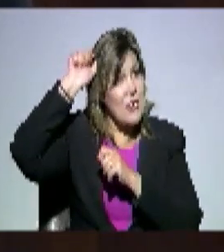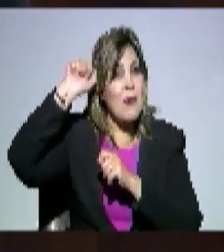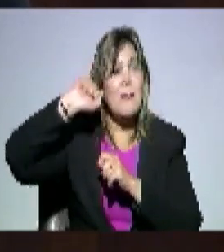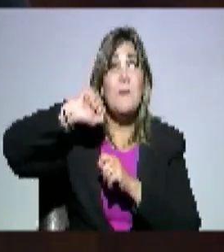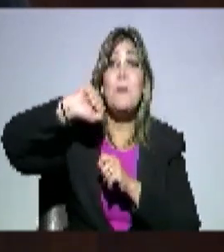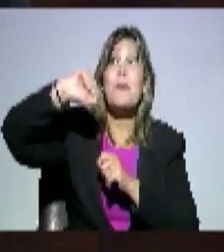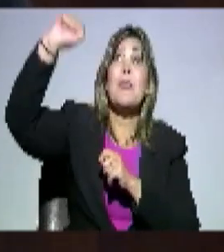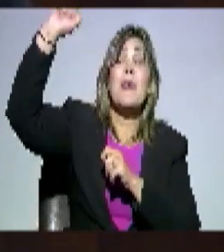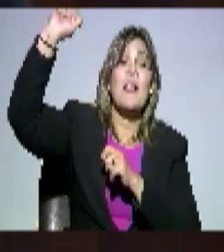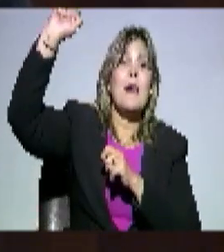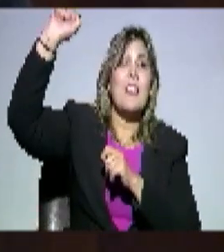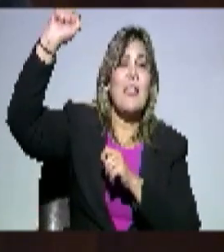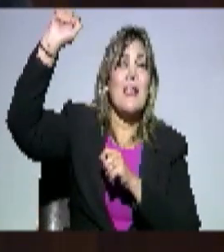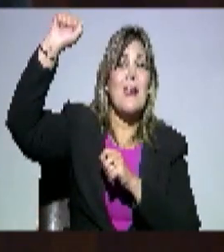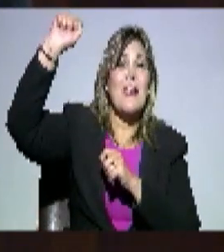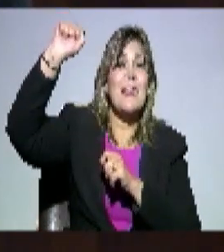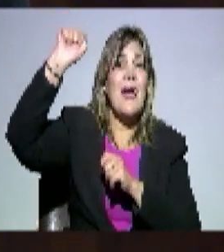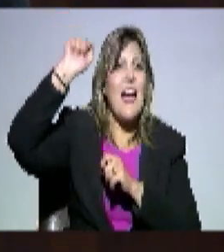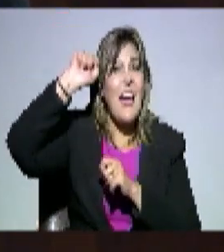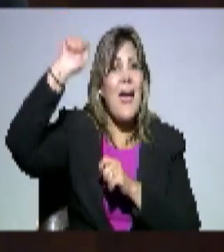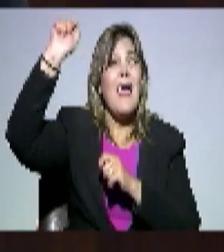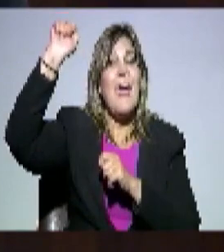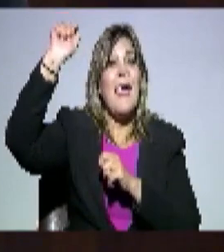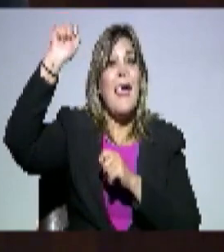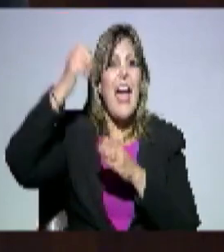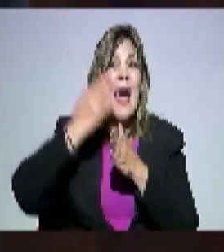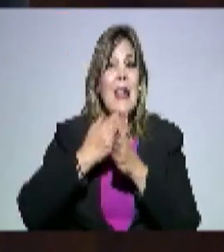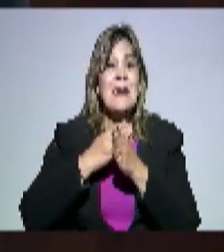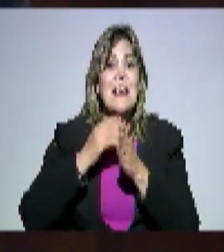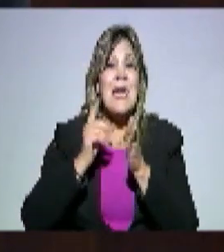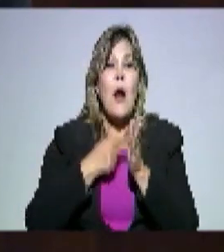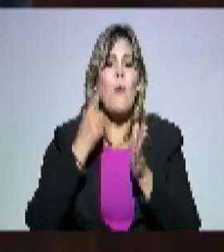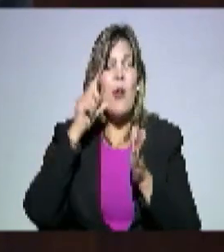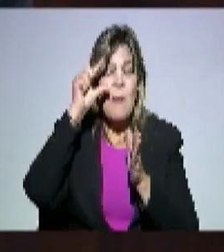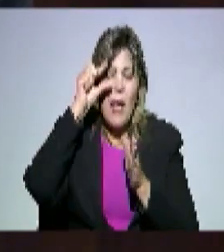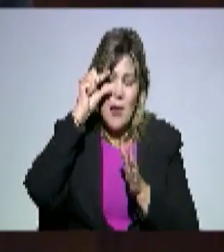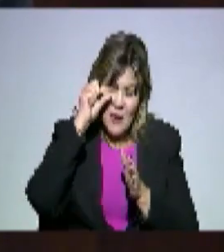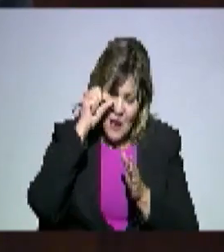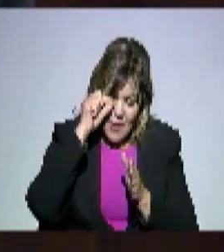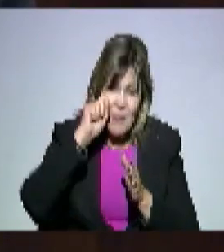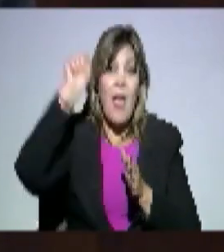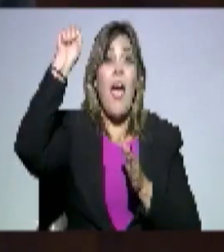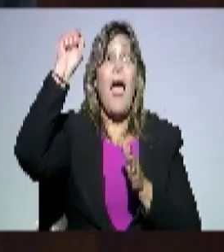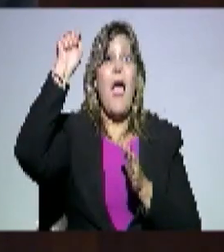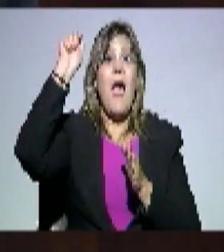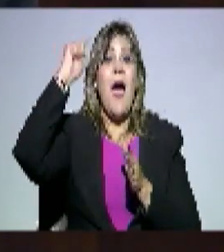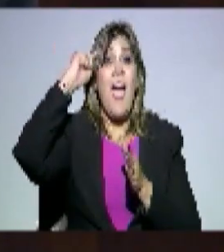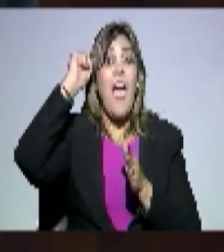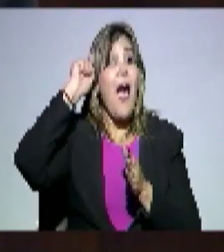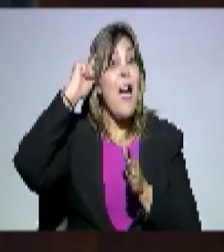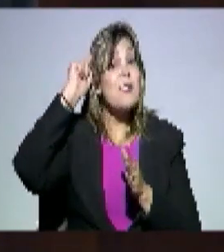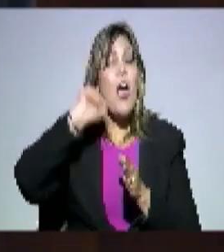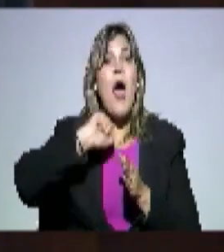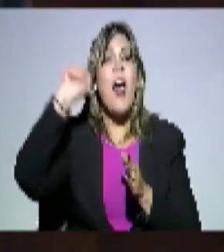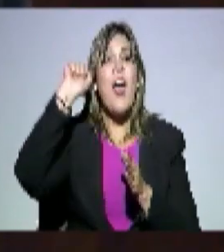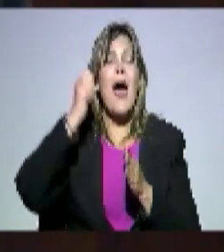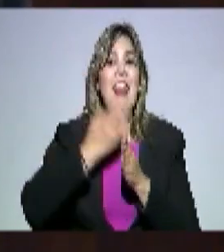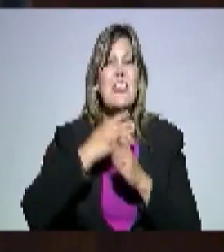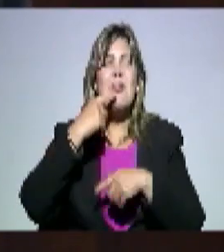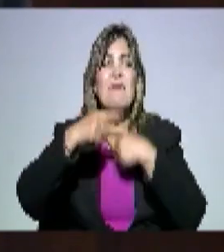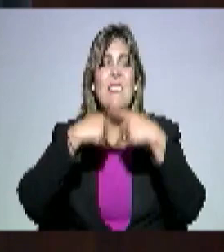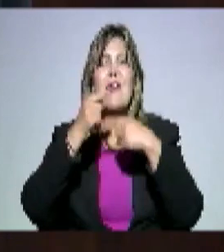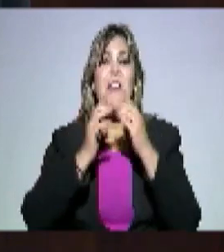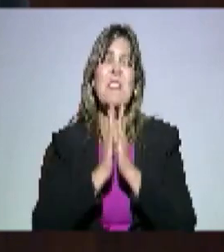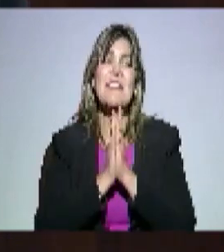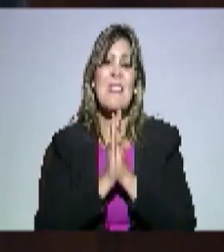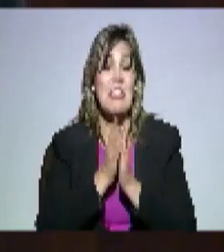في السقف والطرف الثاني من الحبل رابطه في شعره عشان كل ما ينعس يلاقي الحبل بيشده كده ويخليه يكمل صلاه